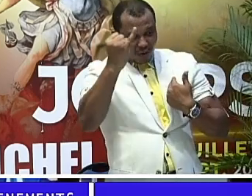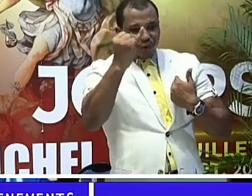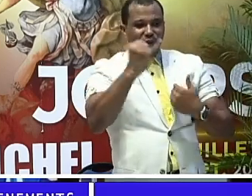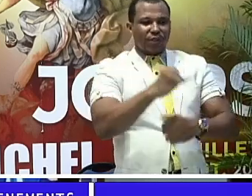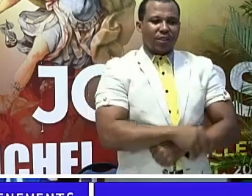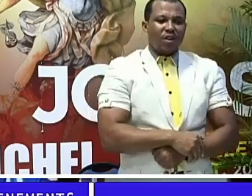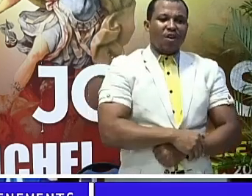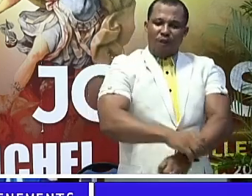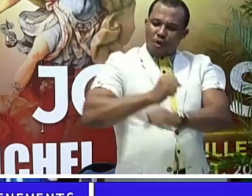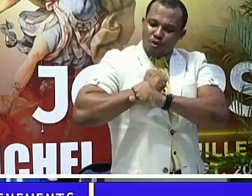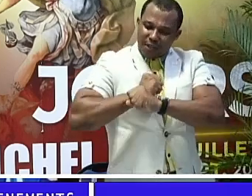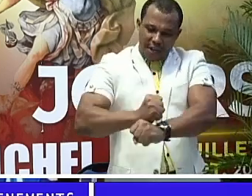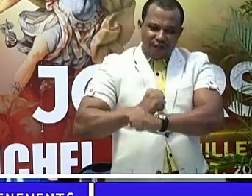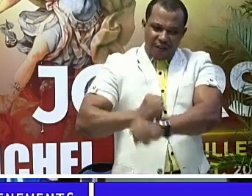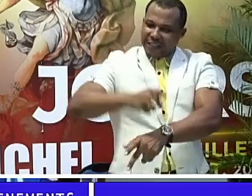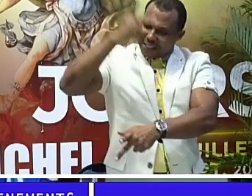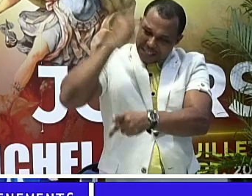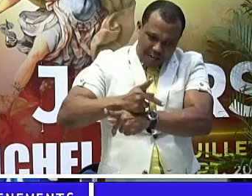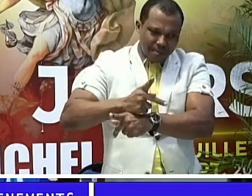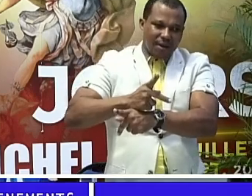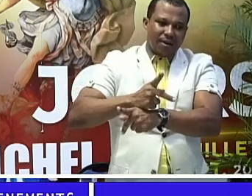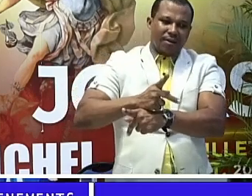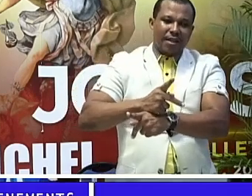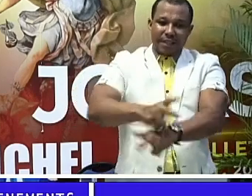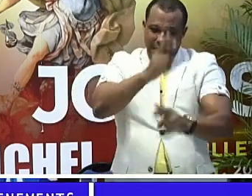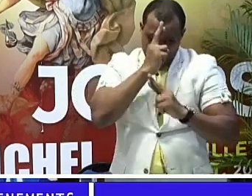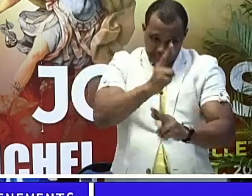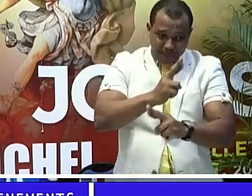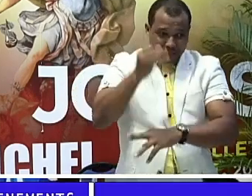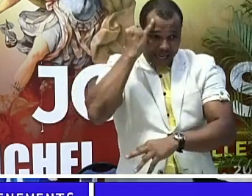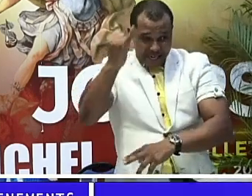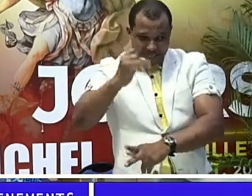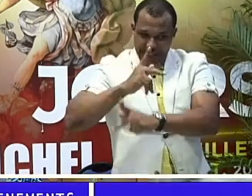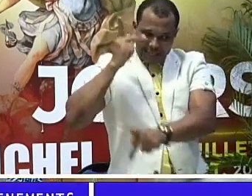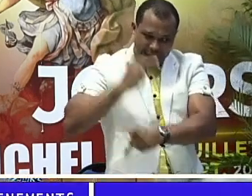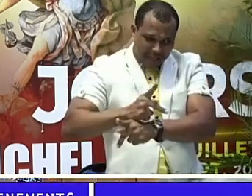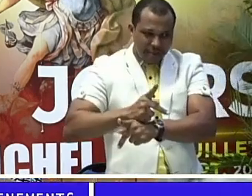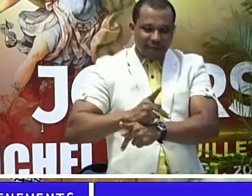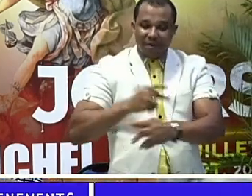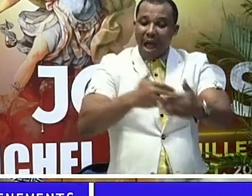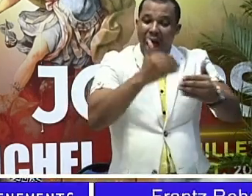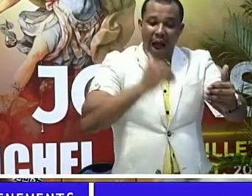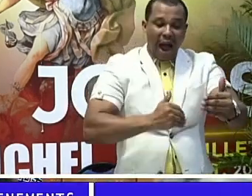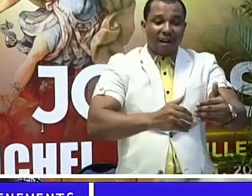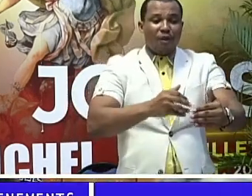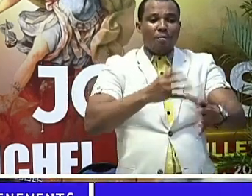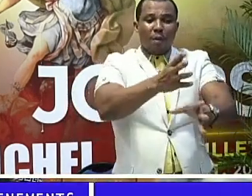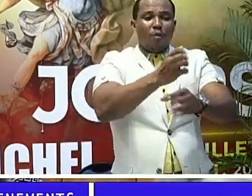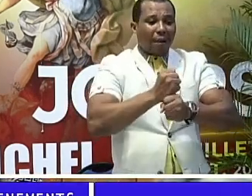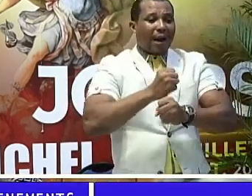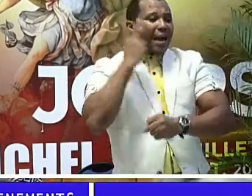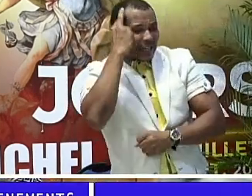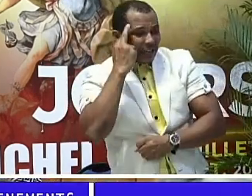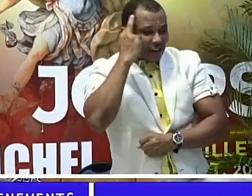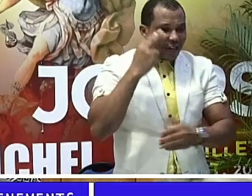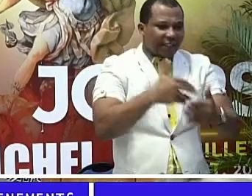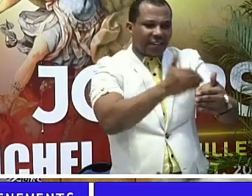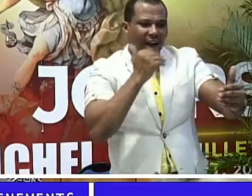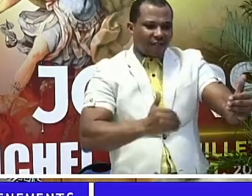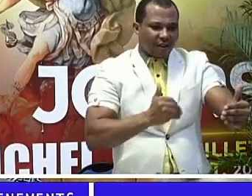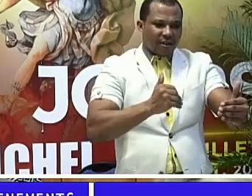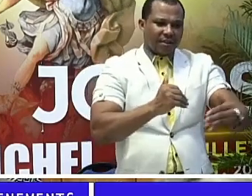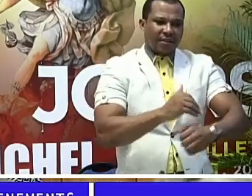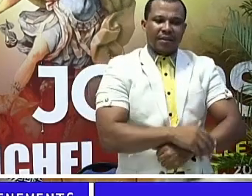prend, faut qu'on kembel. Faut qu'on kembel. D'ailleurs, on va prendre réfléchi. Sous sentier, li kap bon pour fin prendre, faut avancer